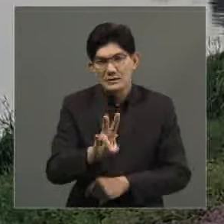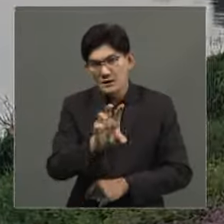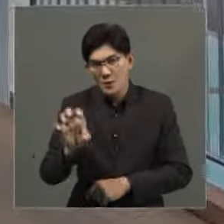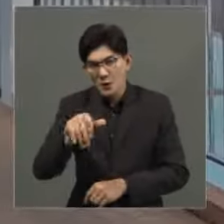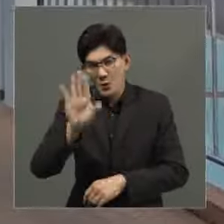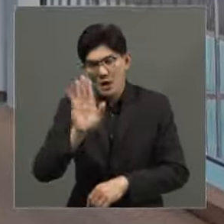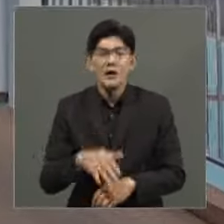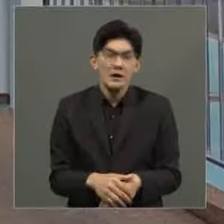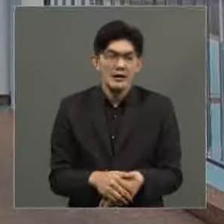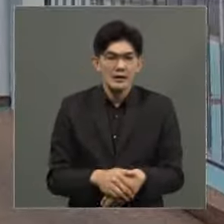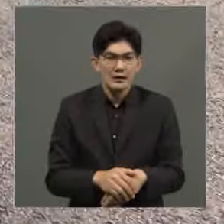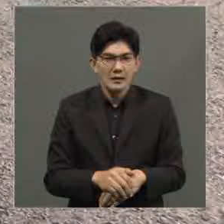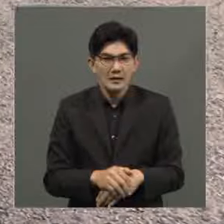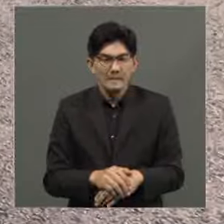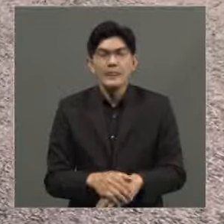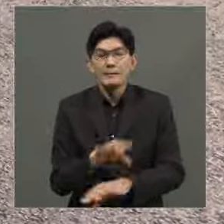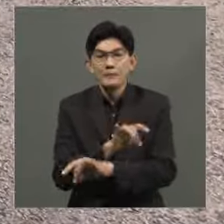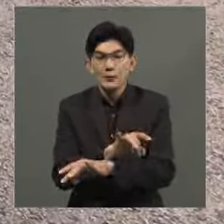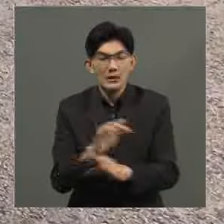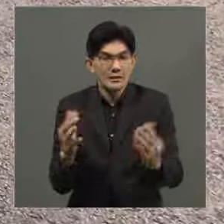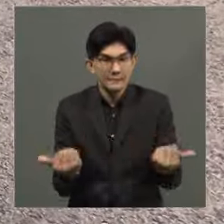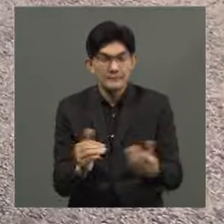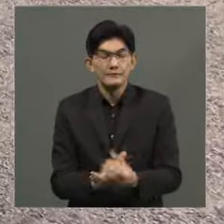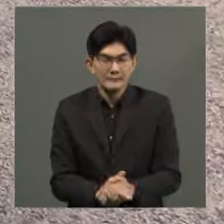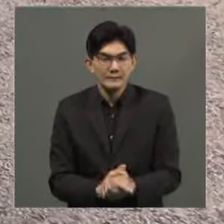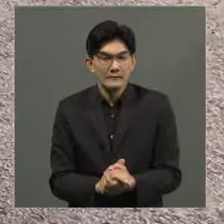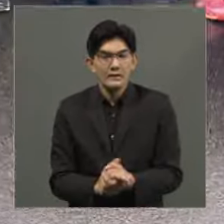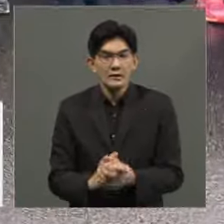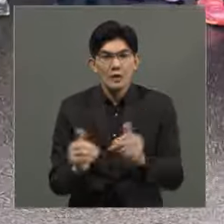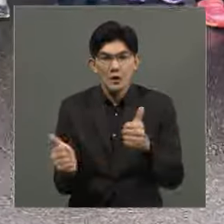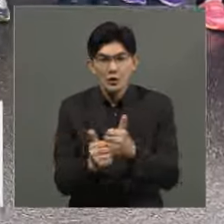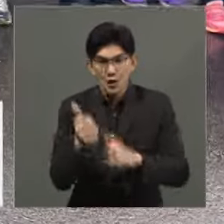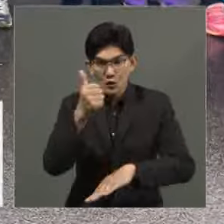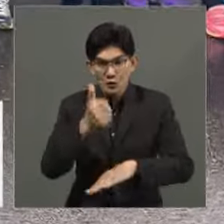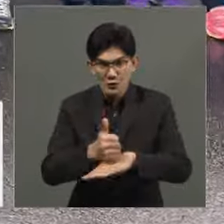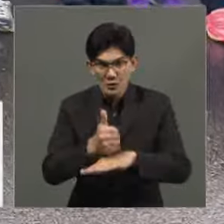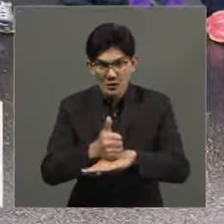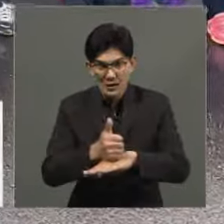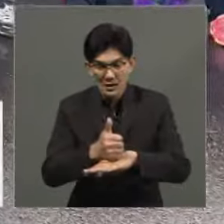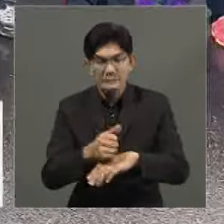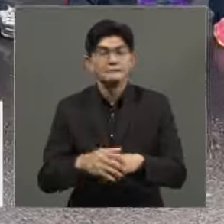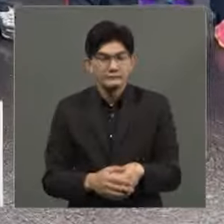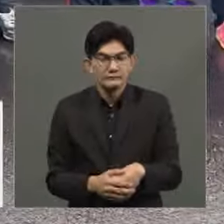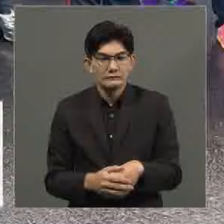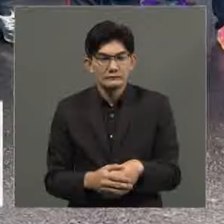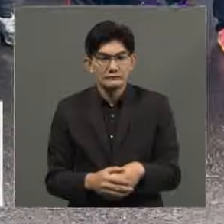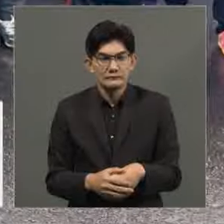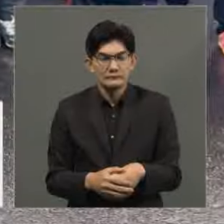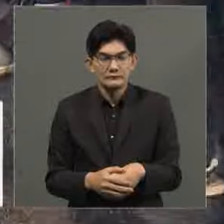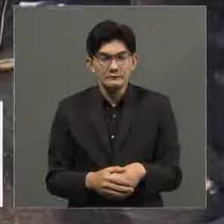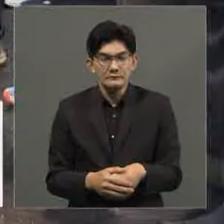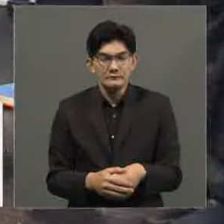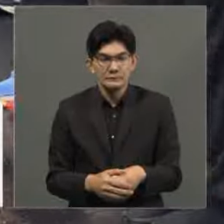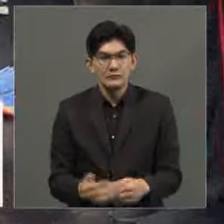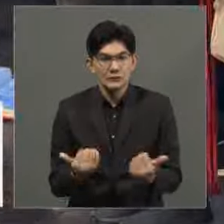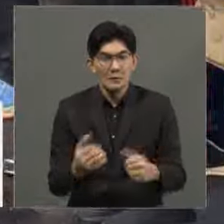ครับขณะที่เพชรบุรีครับนางวันเพ็ญมังศรีรองผู้ว่าราชการจังอ่ารักษาราชการรักษาราชการแทนผู้ว่า